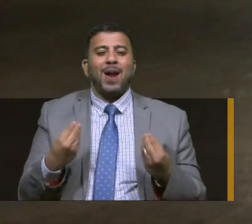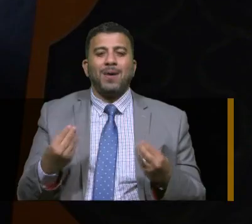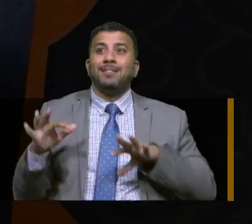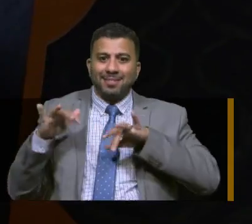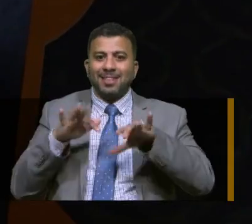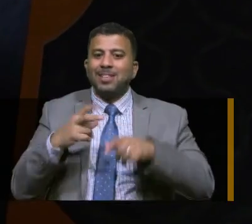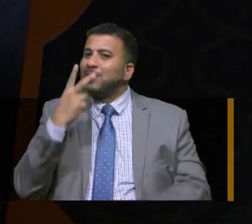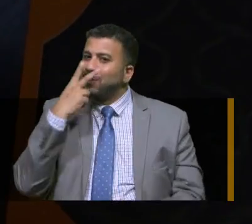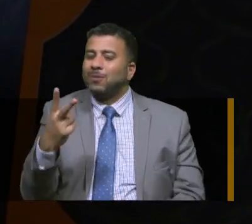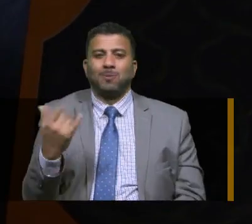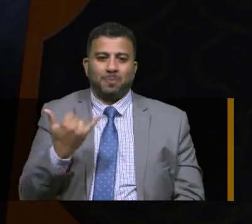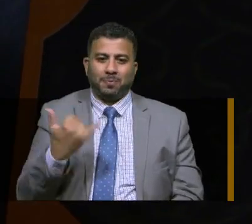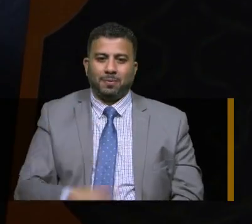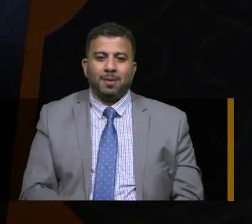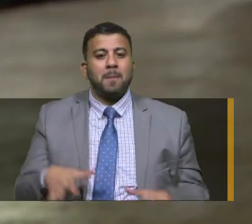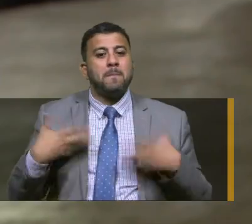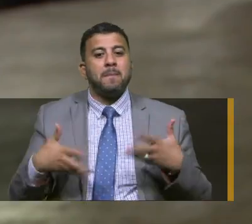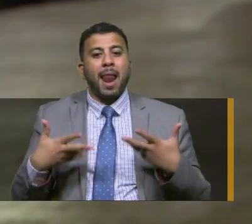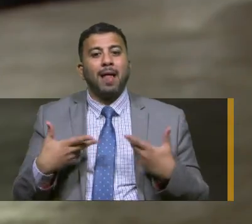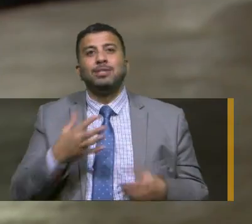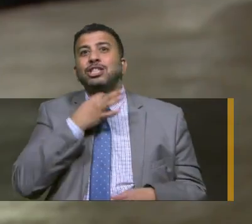يجي لهون ويجرب هالتجربة. ألعاب حلوة جديدة